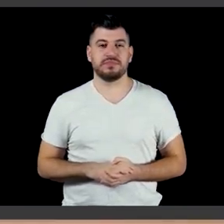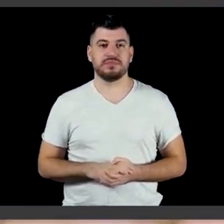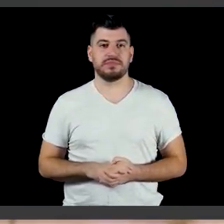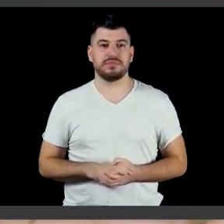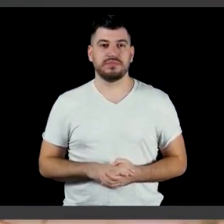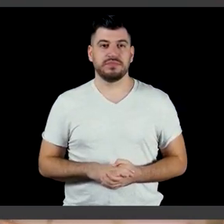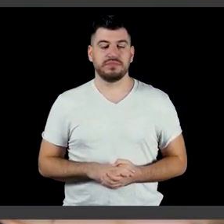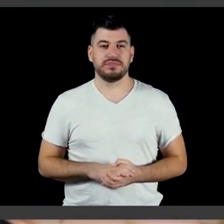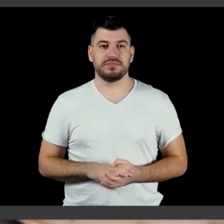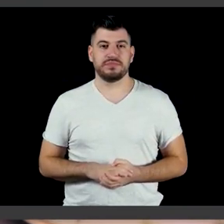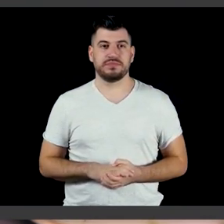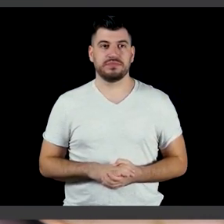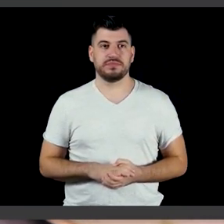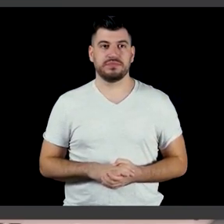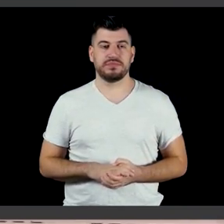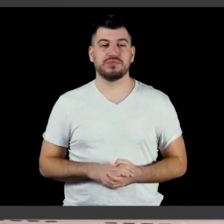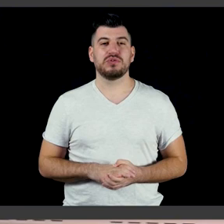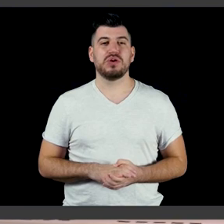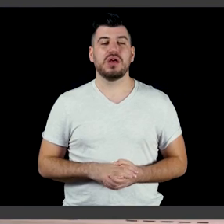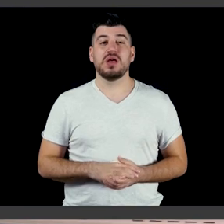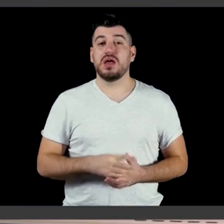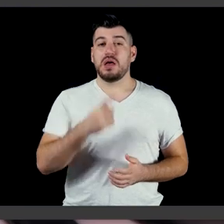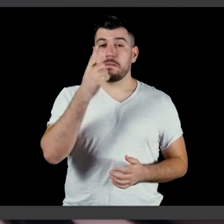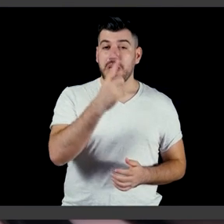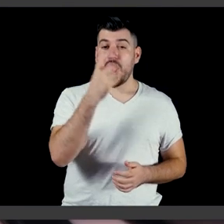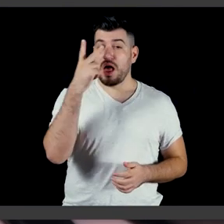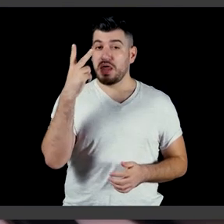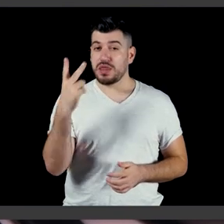Πάει και αυτό μέσα. Θα ρίξω